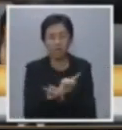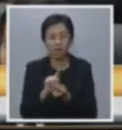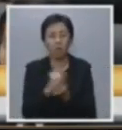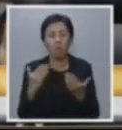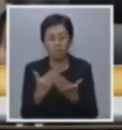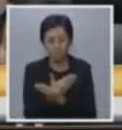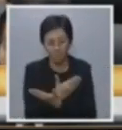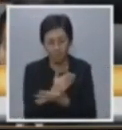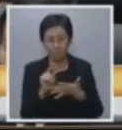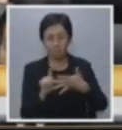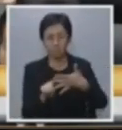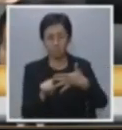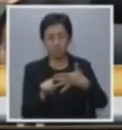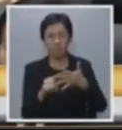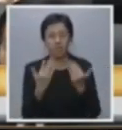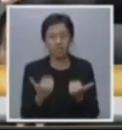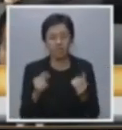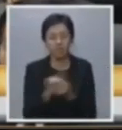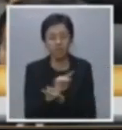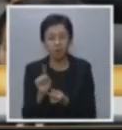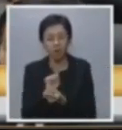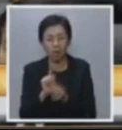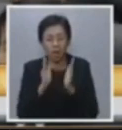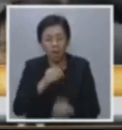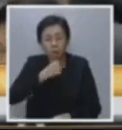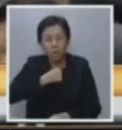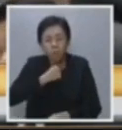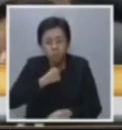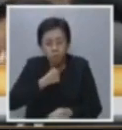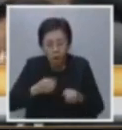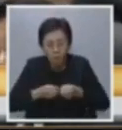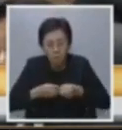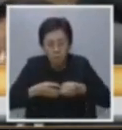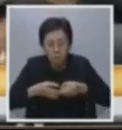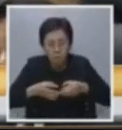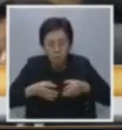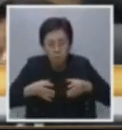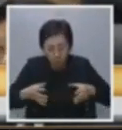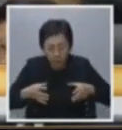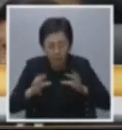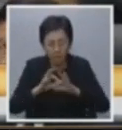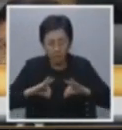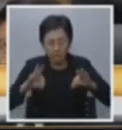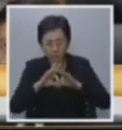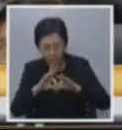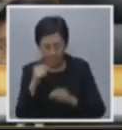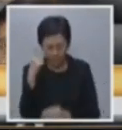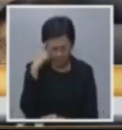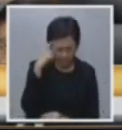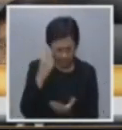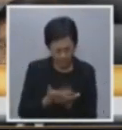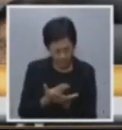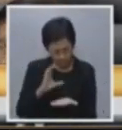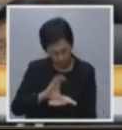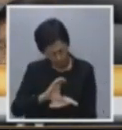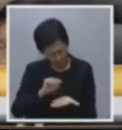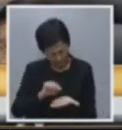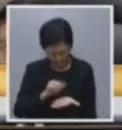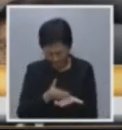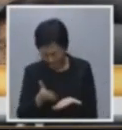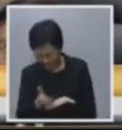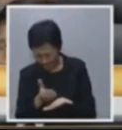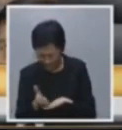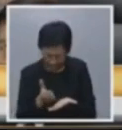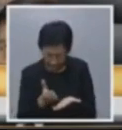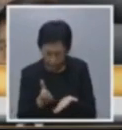วยวันนี้เราเข้าสู่ความเป็นสังคมสูงอายุซึ่งก็มีความจำเป็นที่ต้องออกแบบงบประมาณที่แตกต่างจ